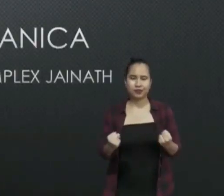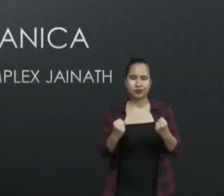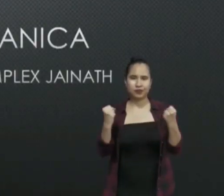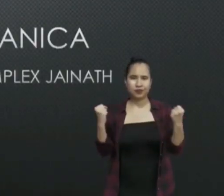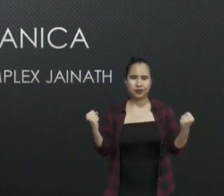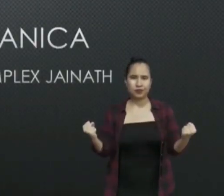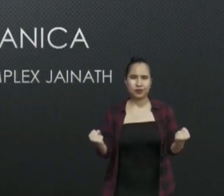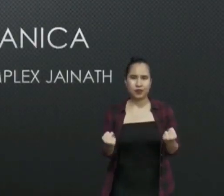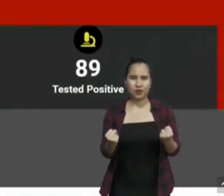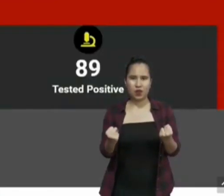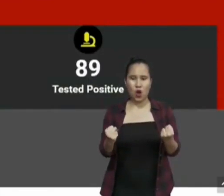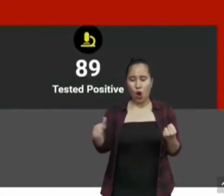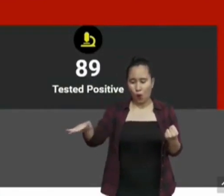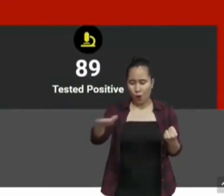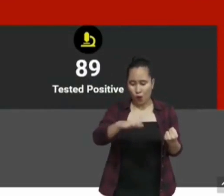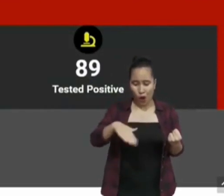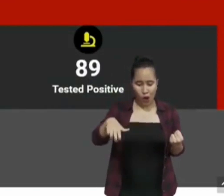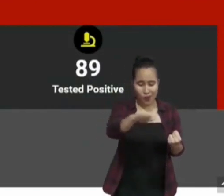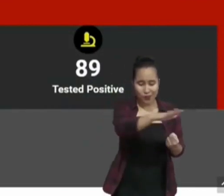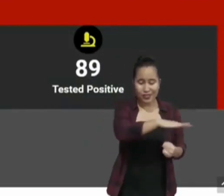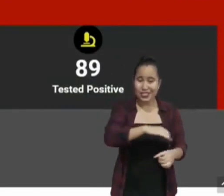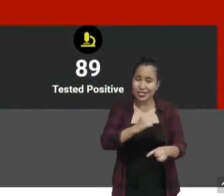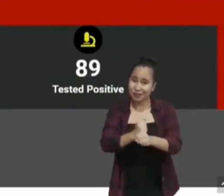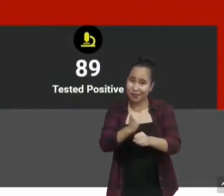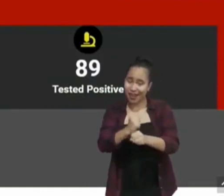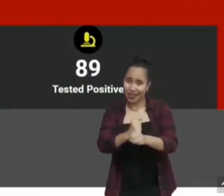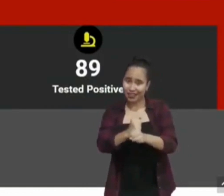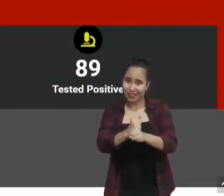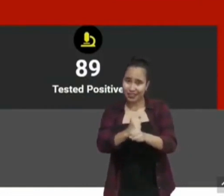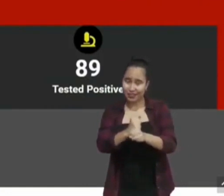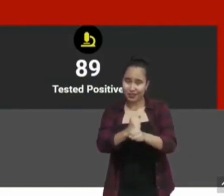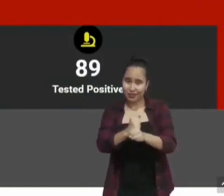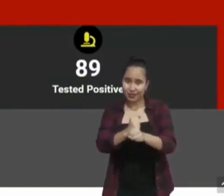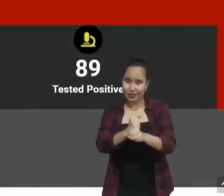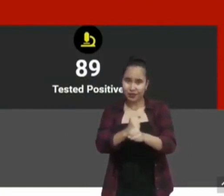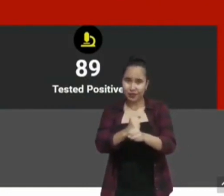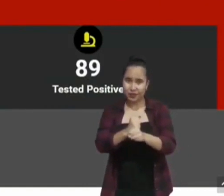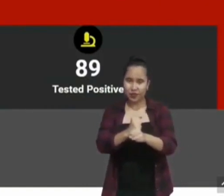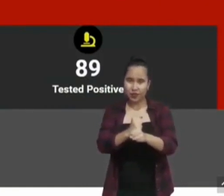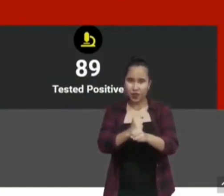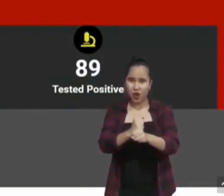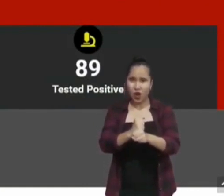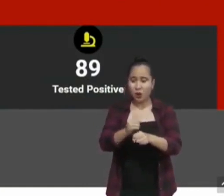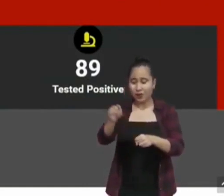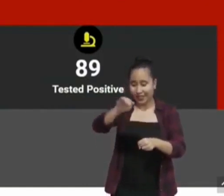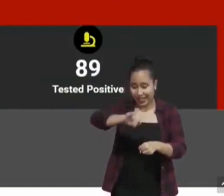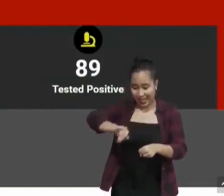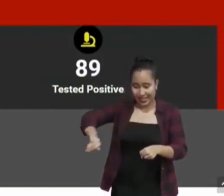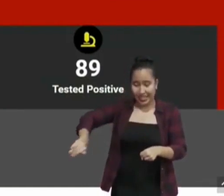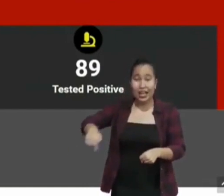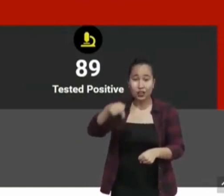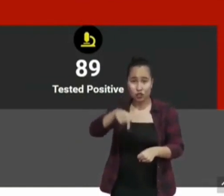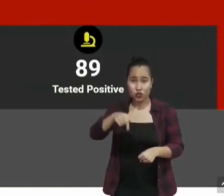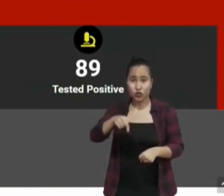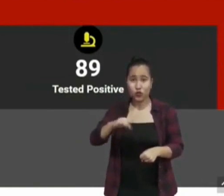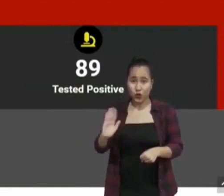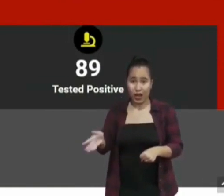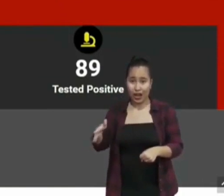wat ruimtes te maken, omdat we er rekening mee moeten houden dat de reeds aanwezige